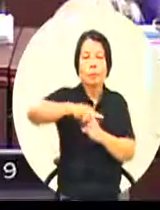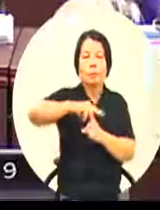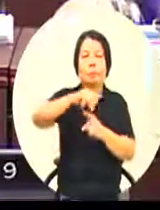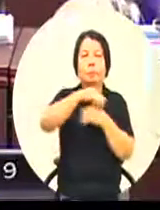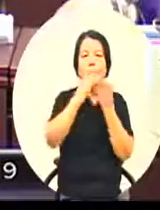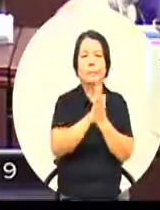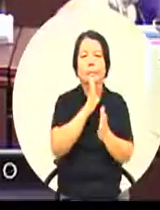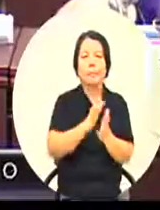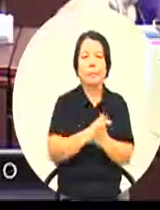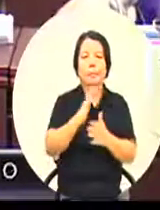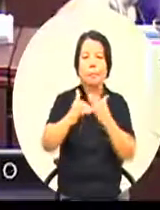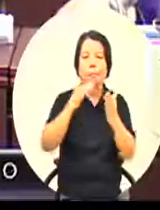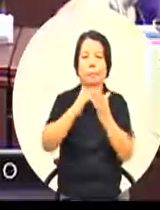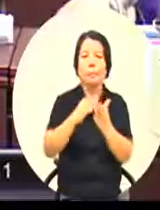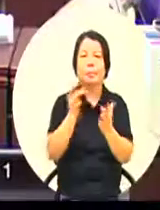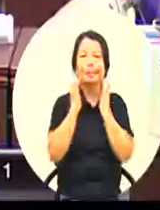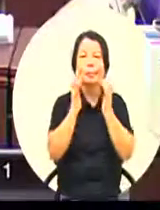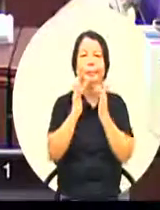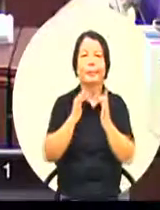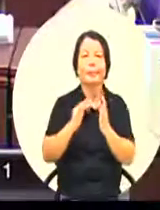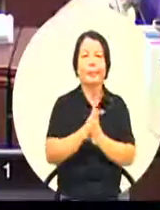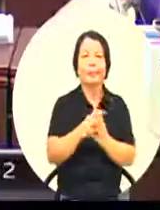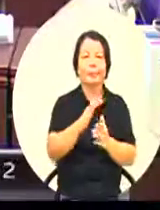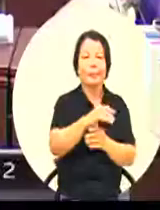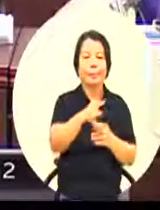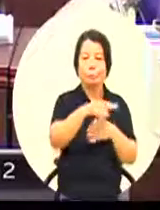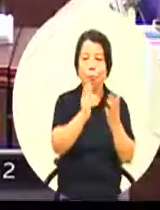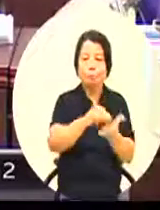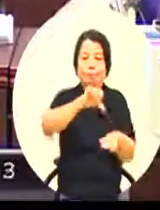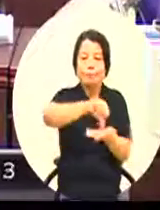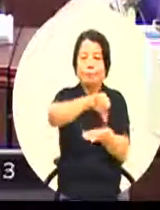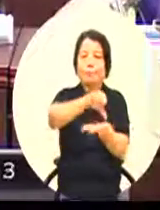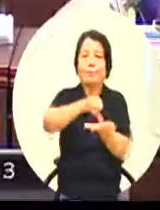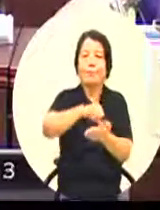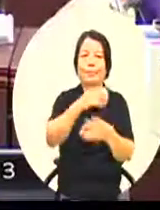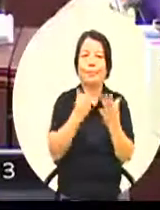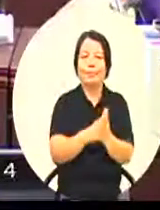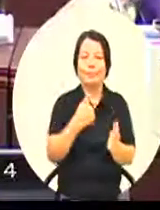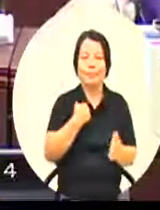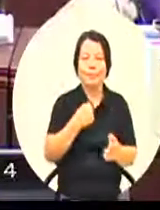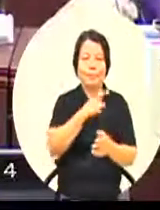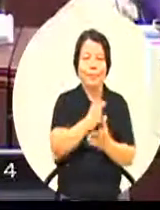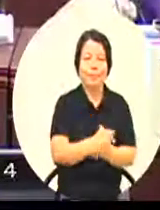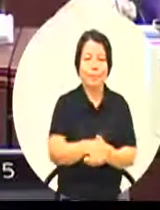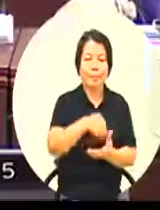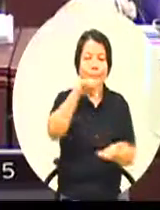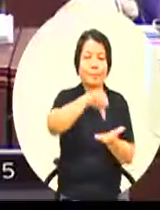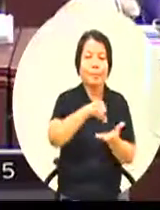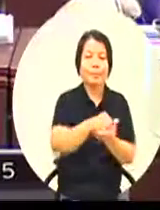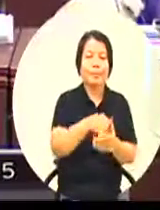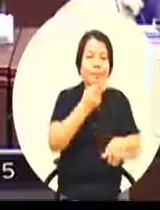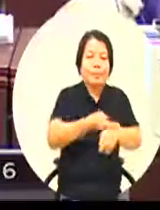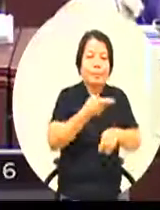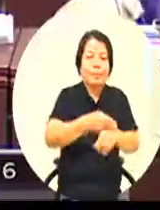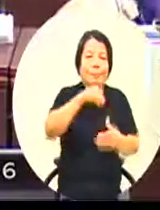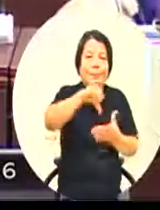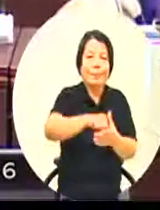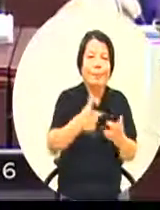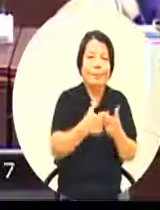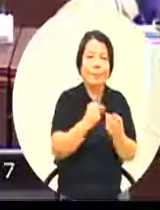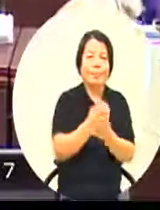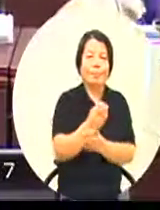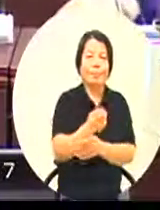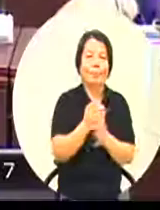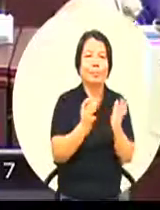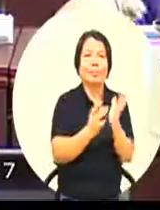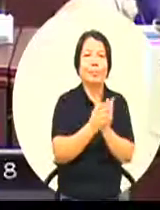是校园菜谱，说家最好好都有他自己的菜园，至少你晓得这个萝卜是长在地底下的吧，番茄是一颗颗长在